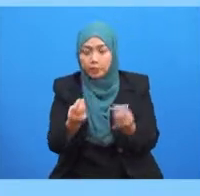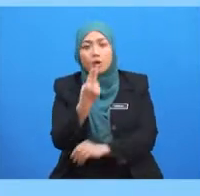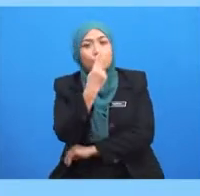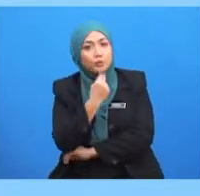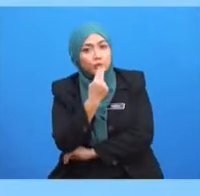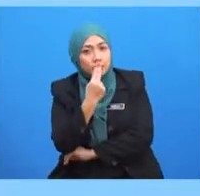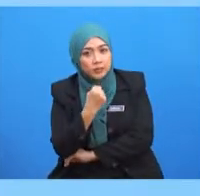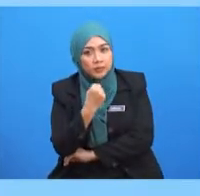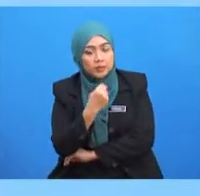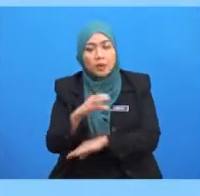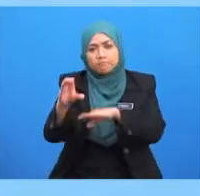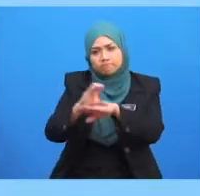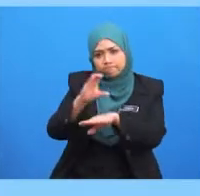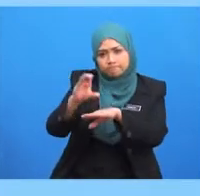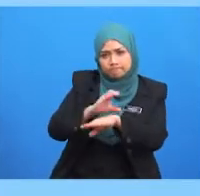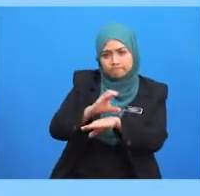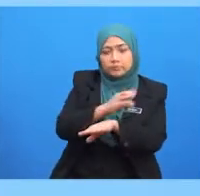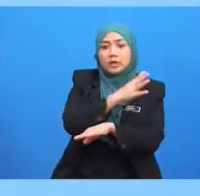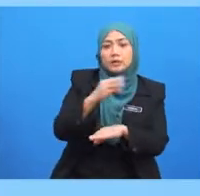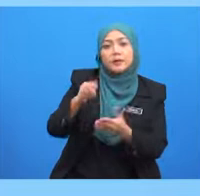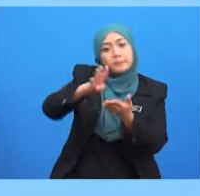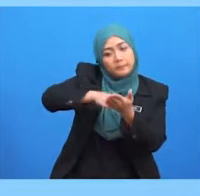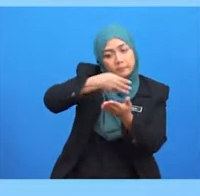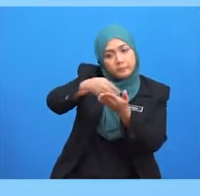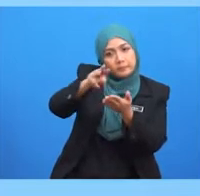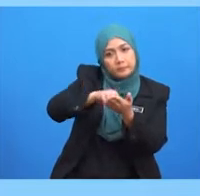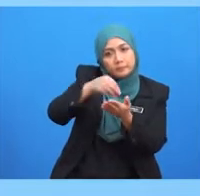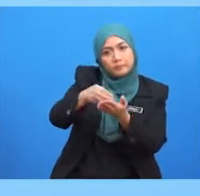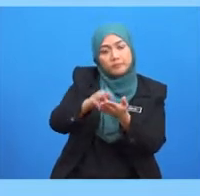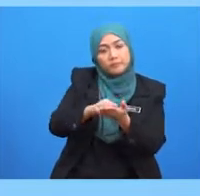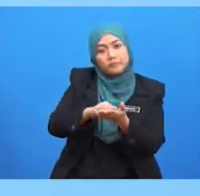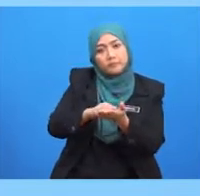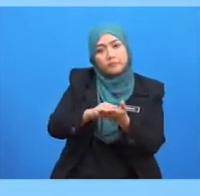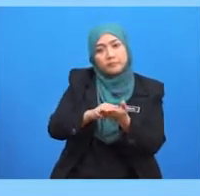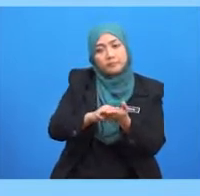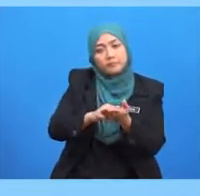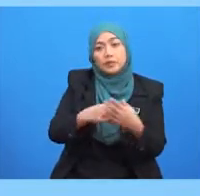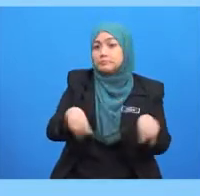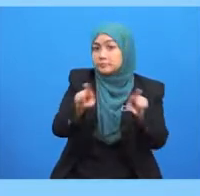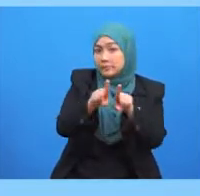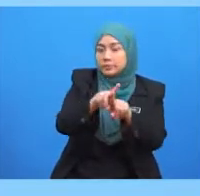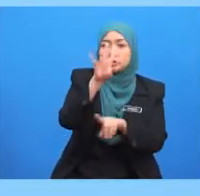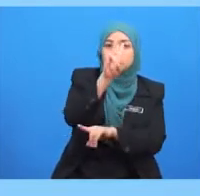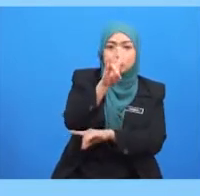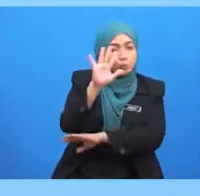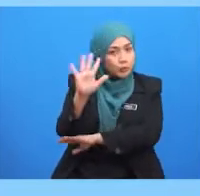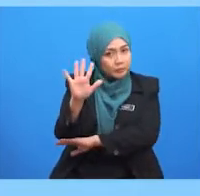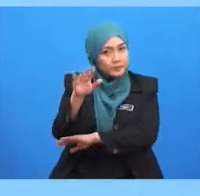gula Koko dan mentega adalah 75